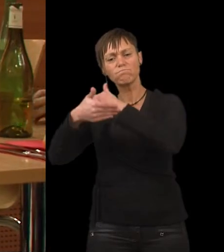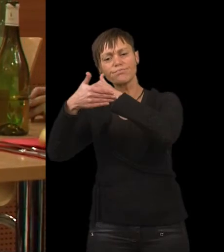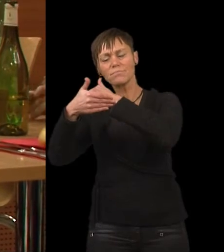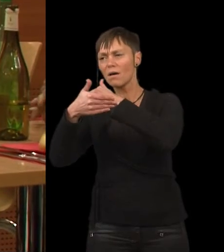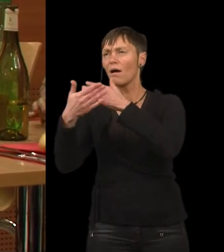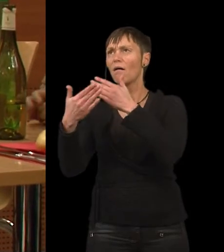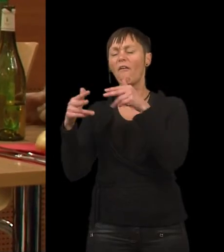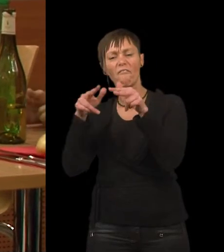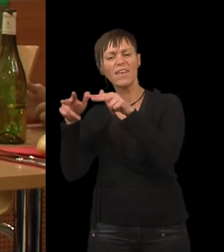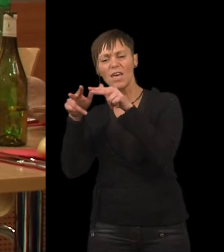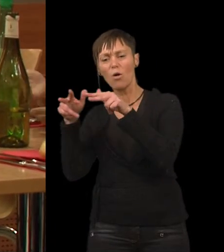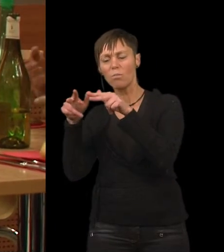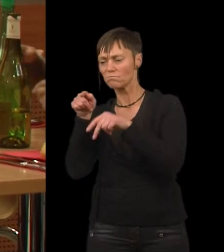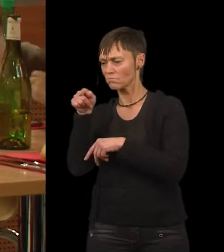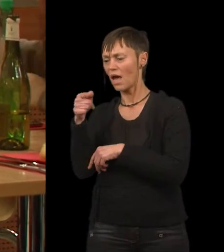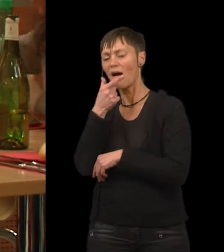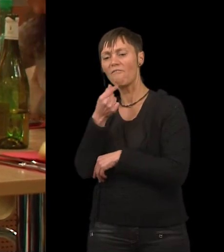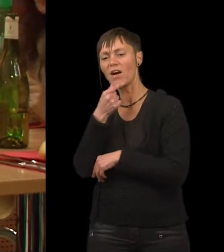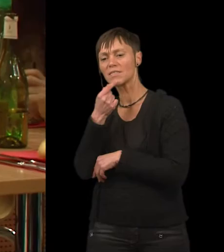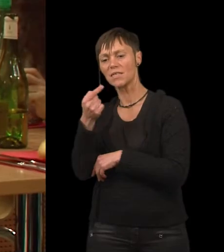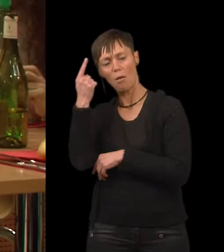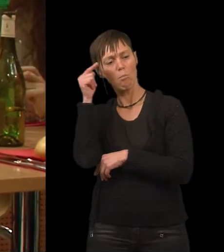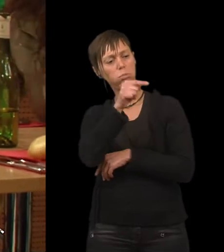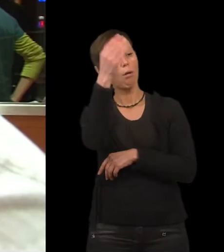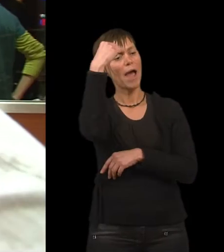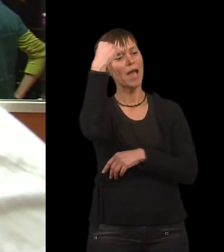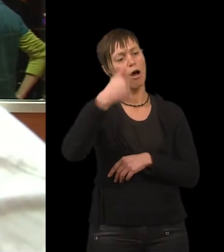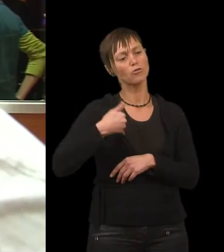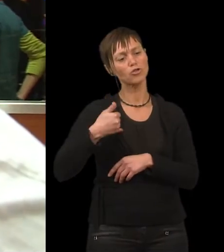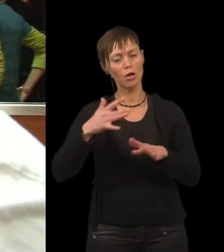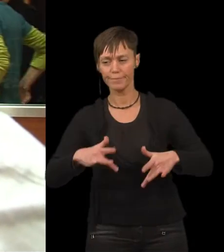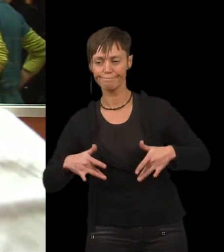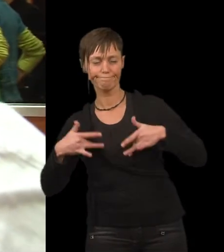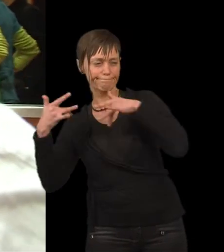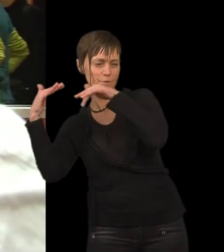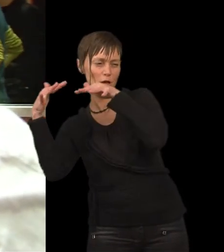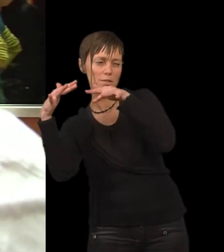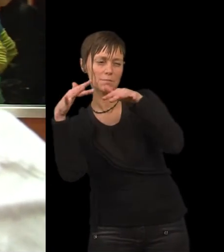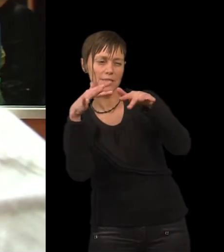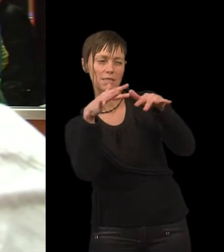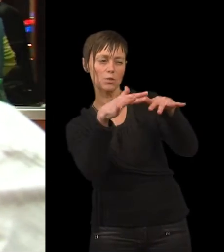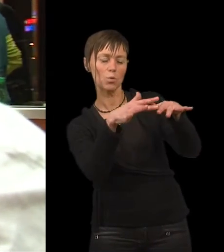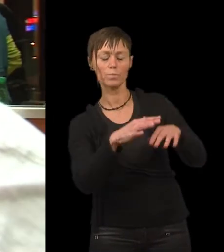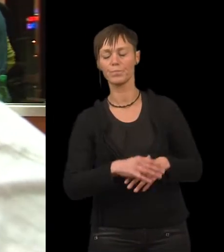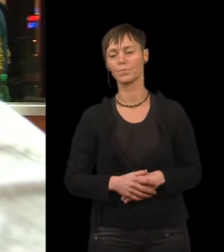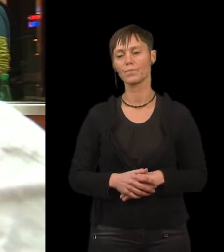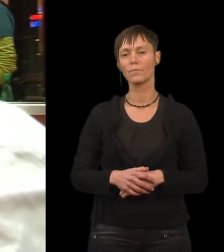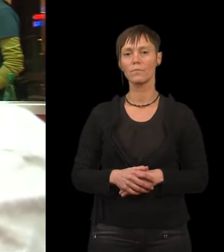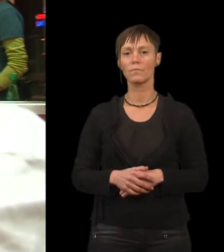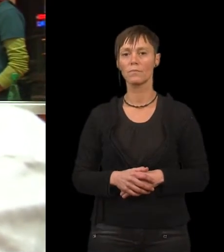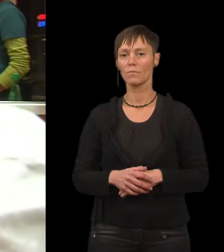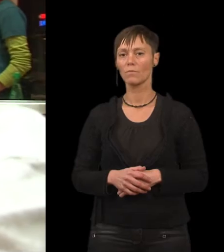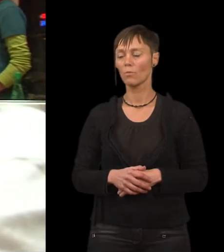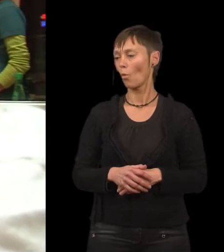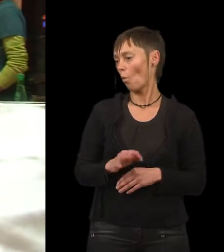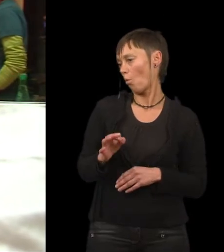vidéo, quelque chose de facile à utiliser pour faire de la sensibilisation dans les écoles auprès des jeunes. Ça ressemble à l'allemand, tout ça? Ouais. Ah